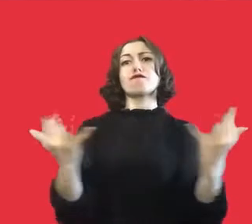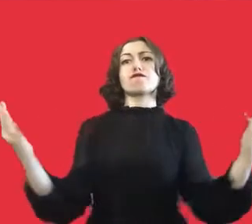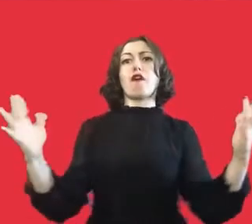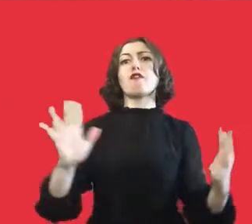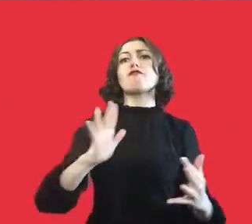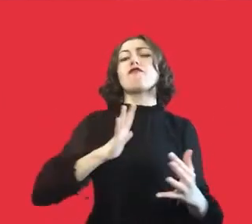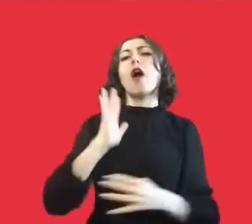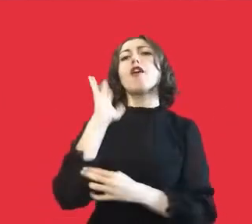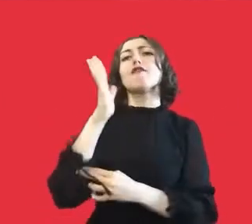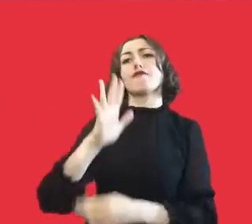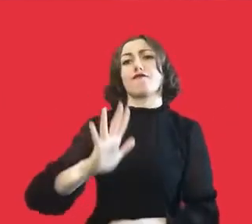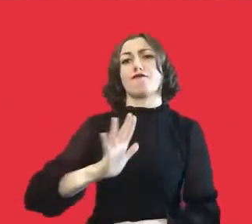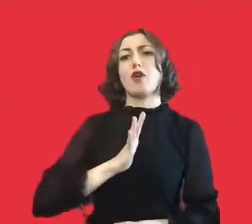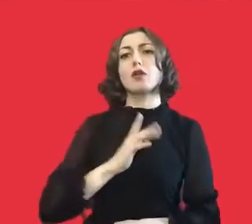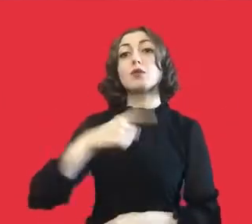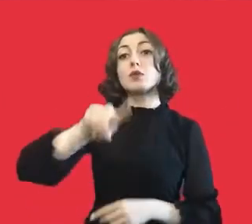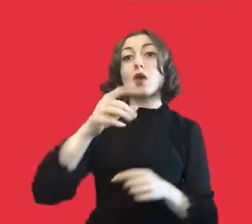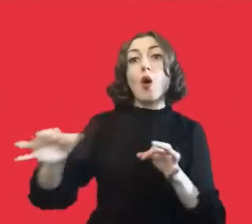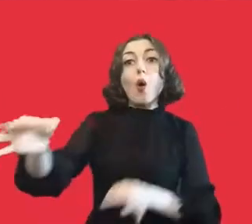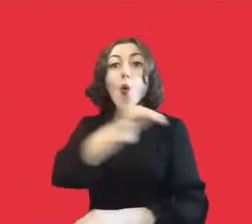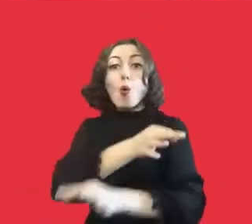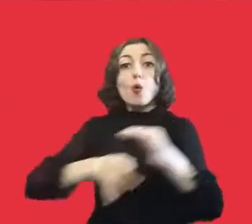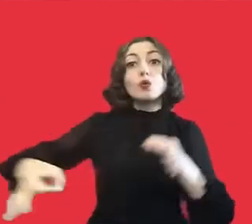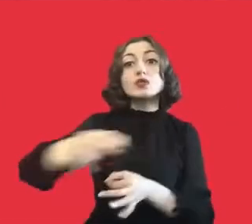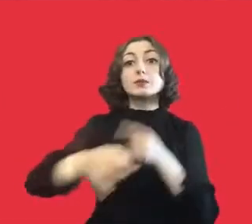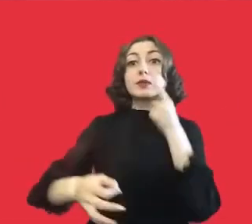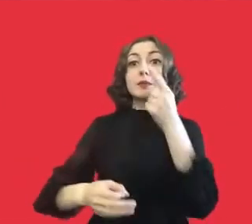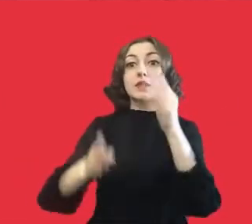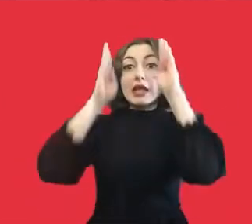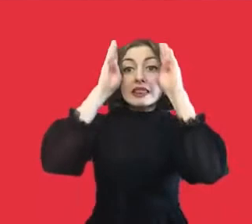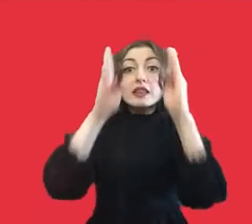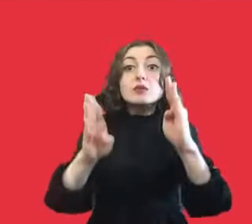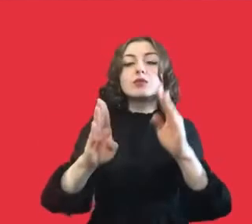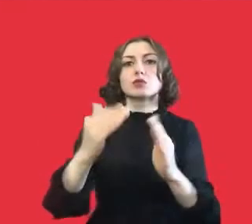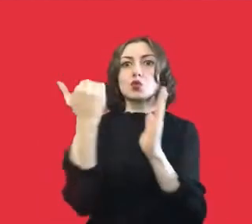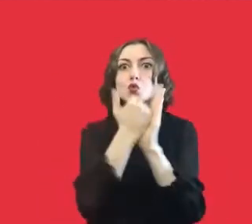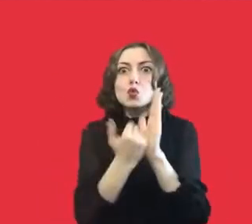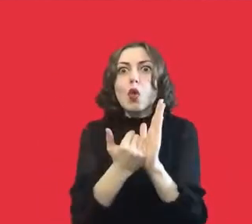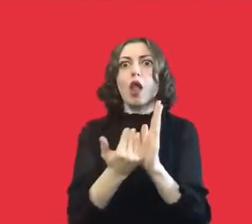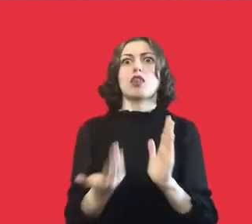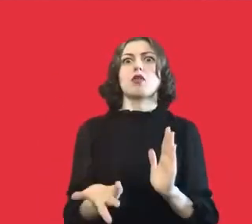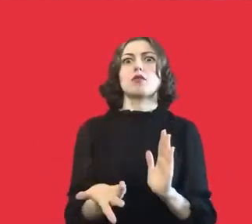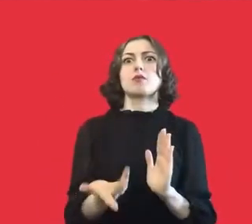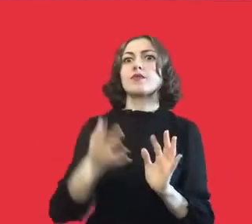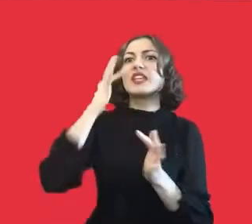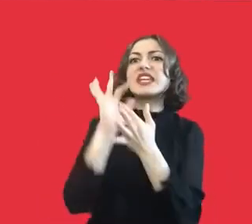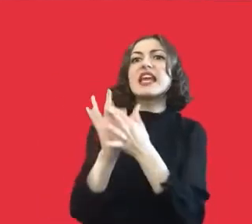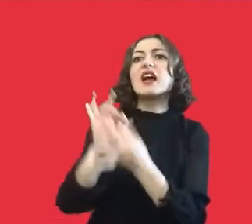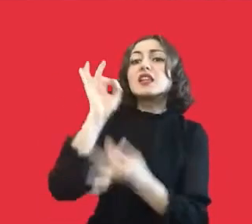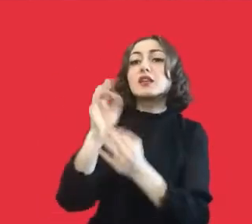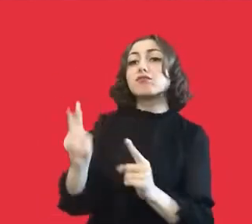faaliyetlerini organize bir şekilde, disiplinli bir şekilde, kurallı bir şekilde insanların